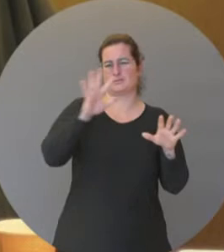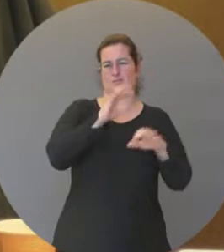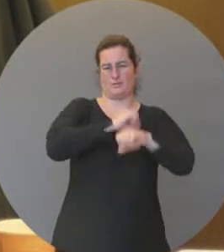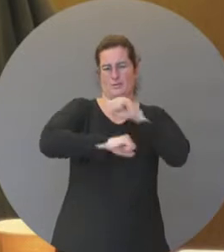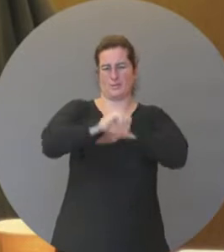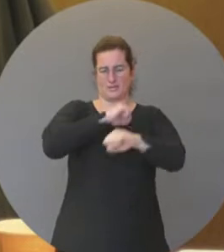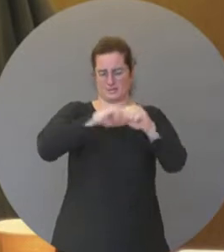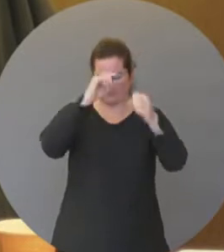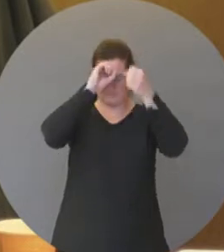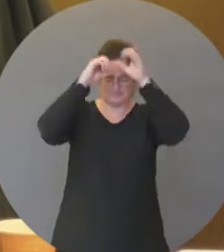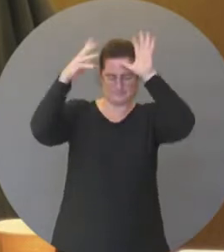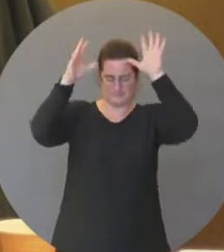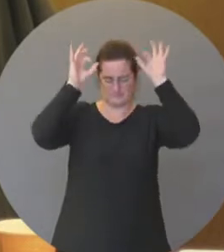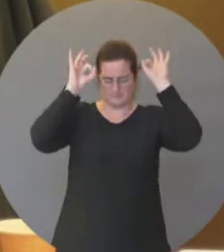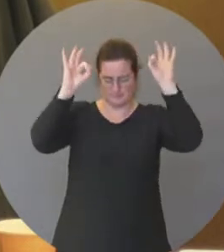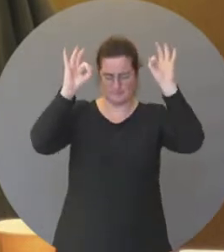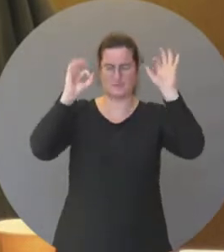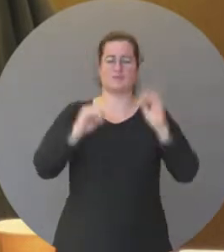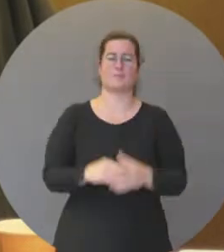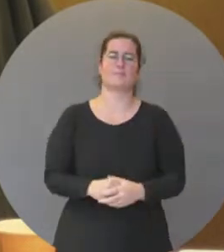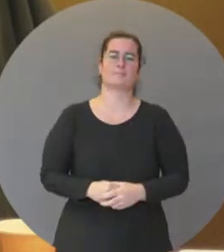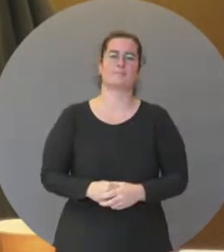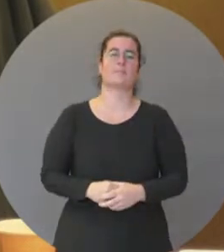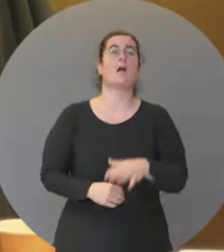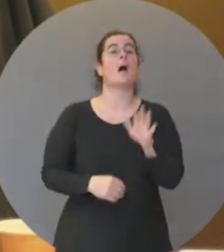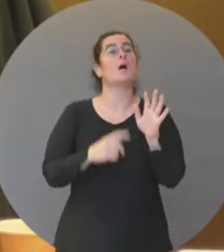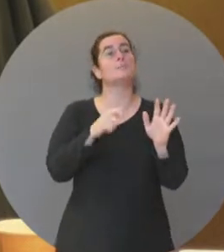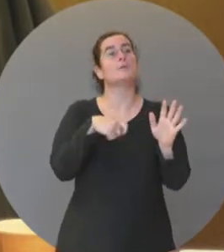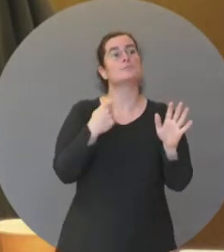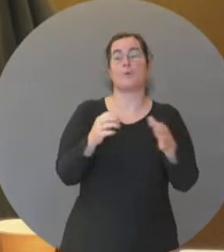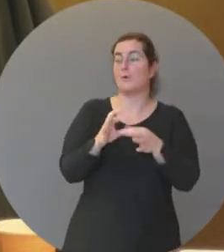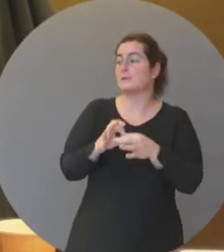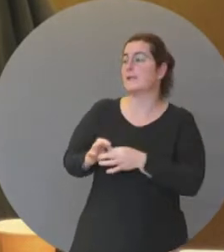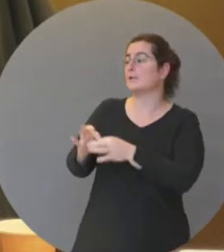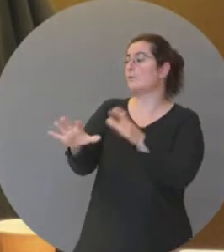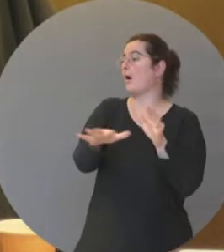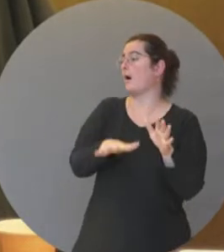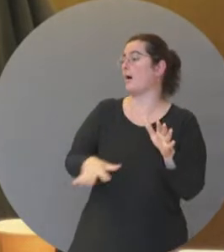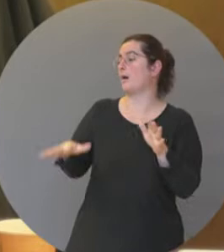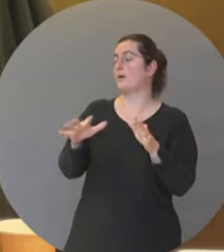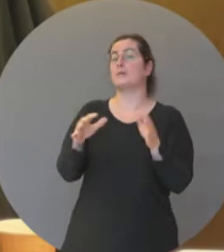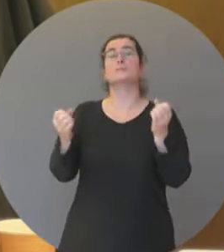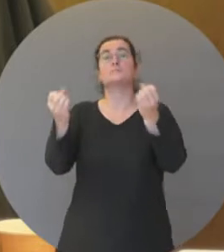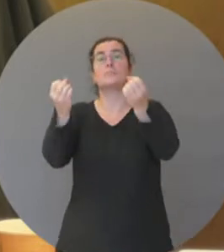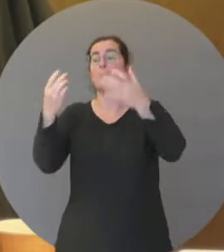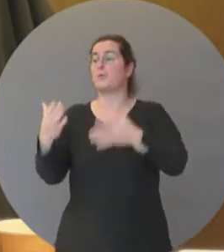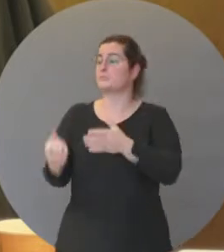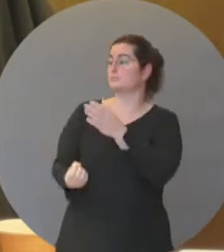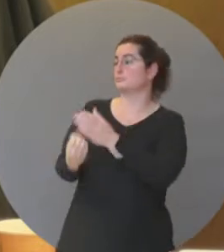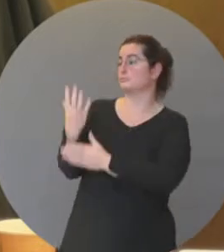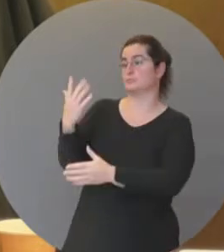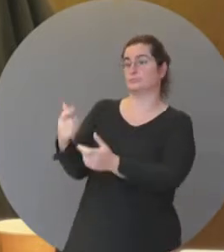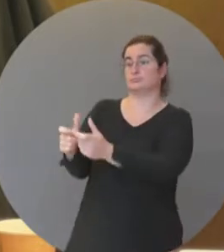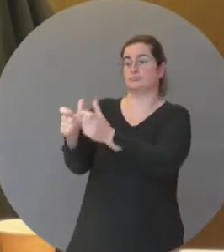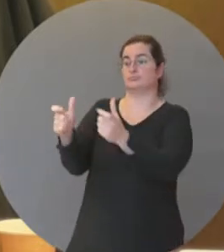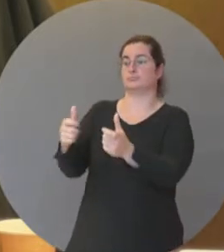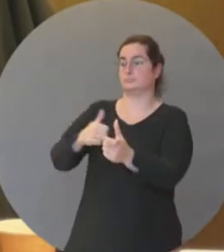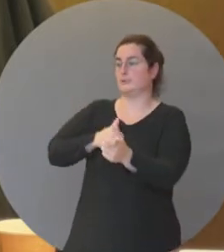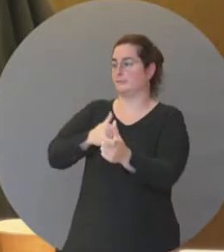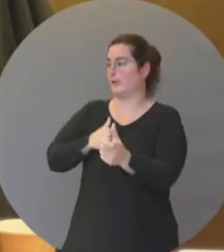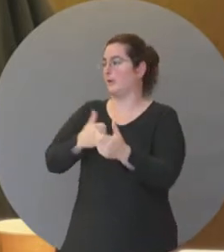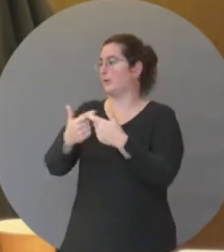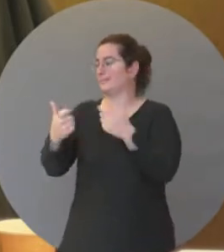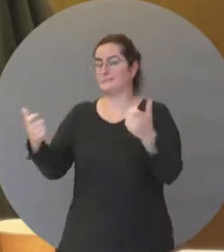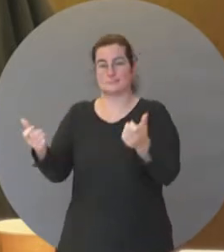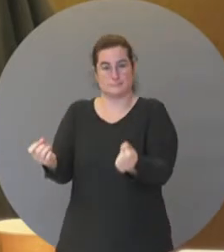empêchant pas évidemment sur les territoires les propositions qui pourraient être faites par ce tir secteur